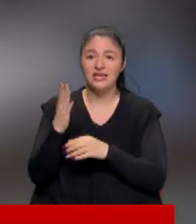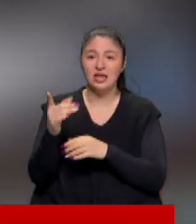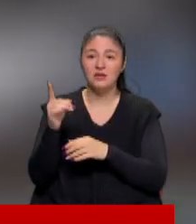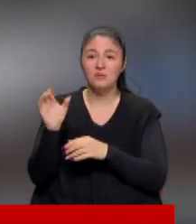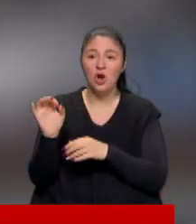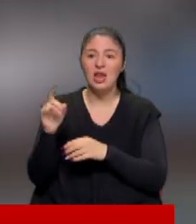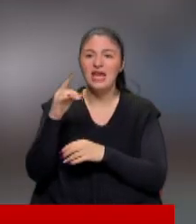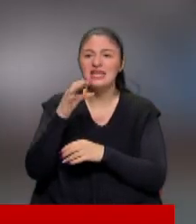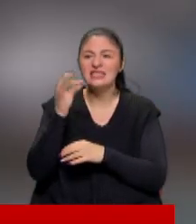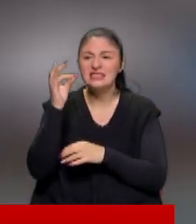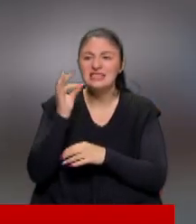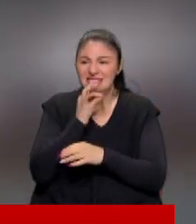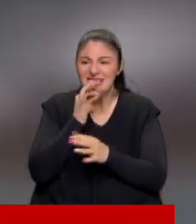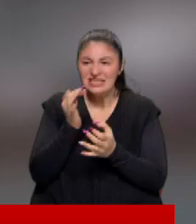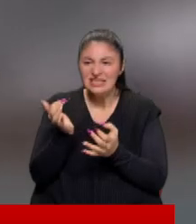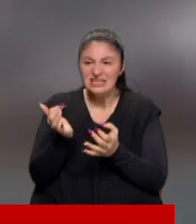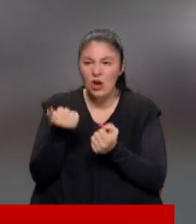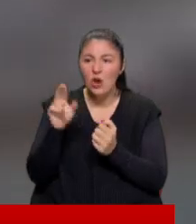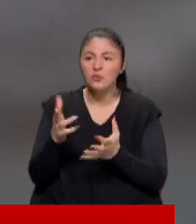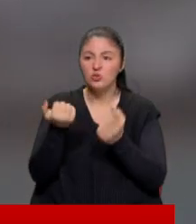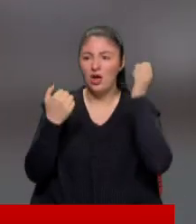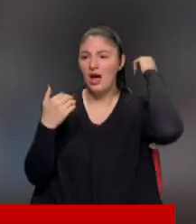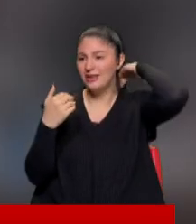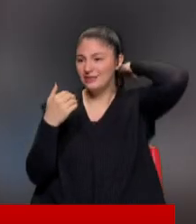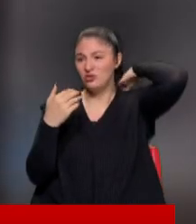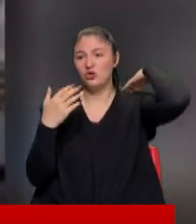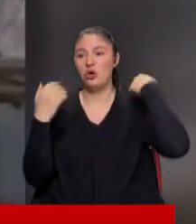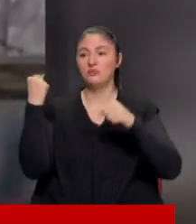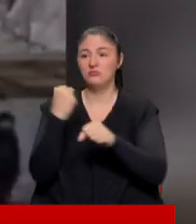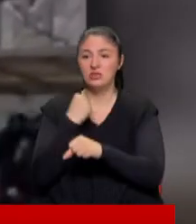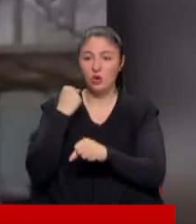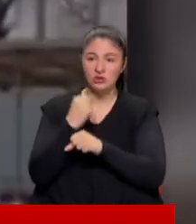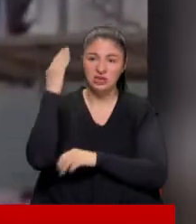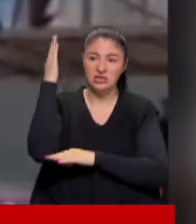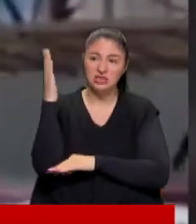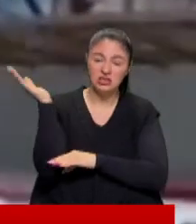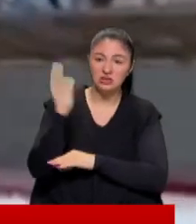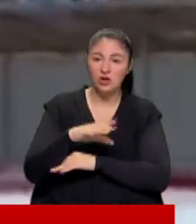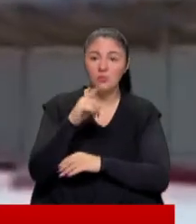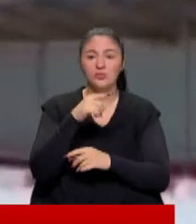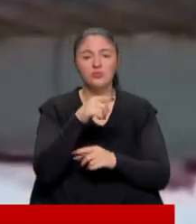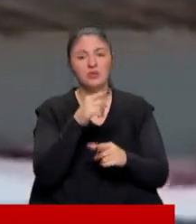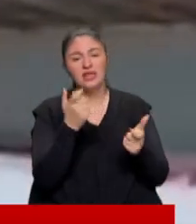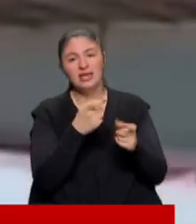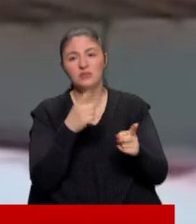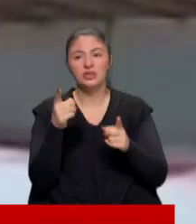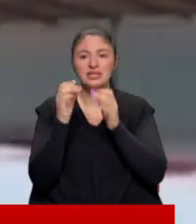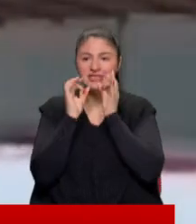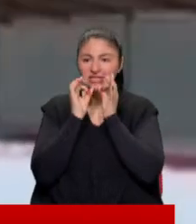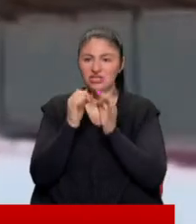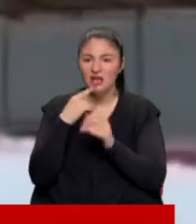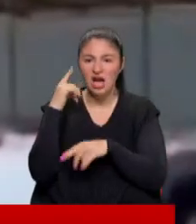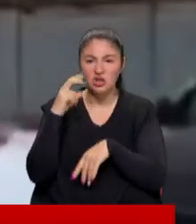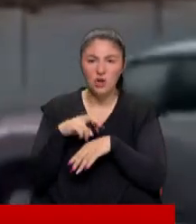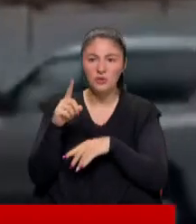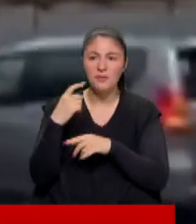böyle kıl payı bir ölümden kurtuluş aslında. Çünkü beton bloklar o aracın üzerine burası düşse. Burası neresi? Burası Çin diye